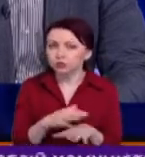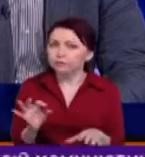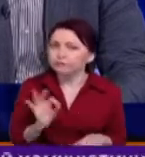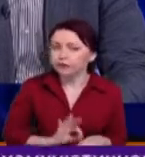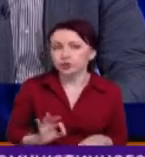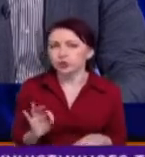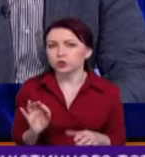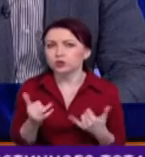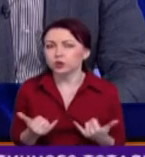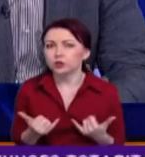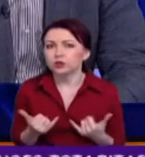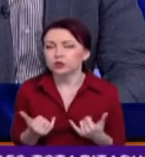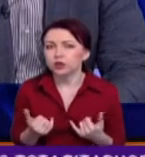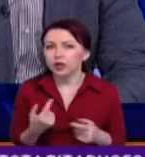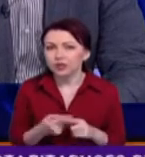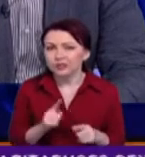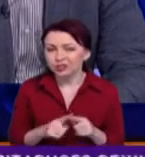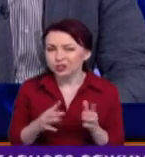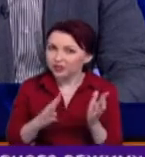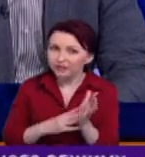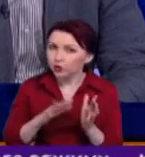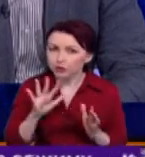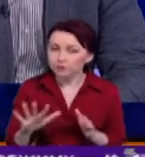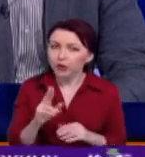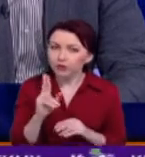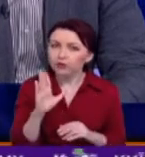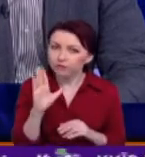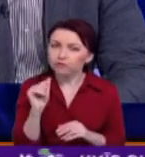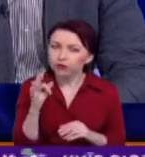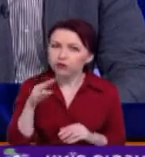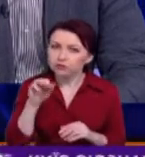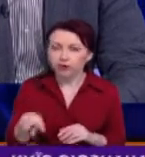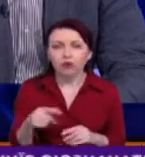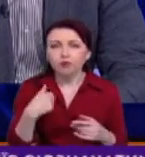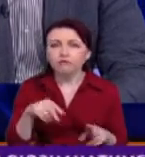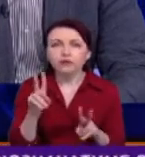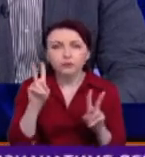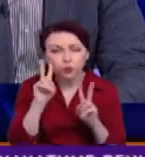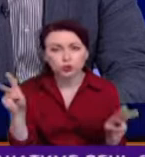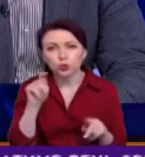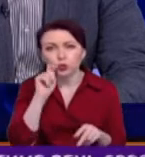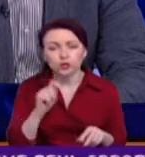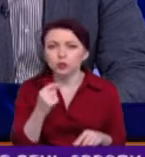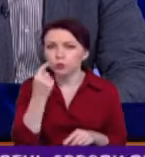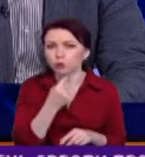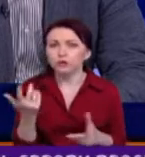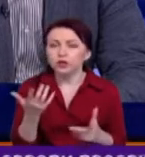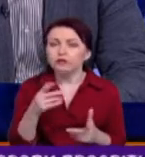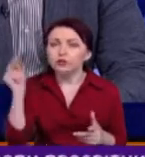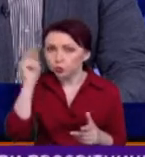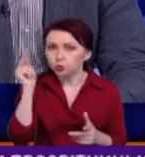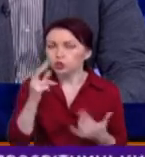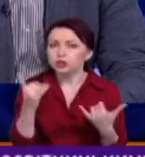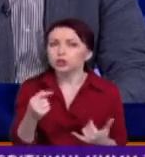сьогодні. Це ж не а-ля 95-й квартал. Він не володіє українською мовою, він сорочно учить українську